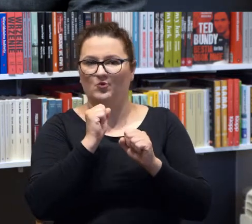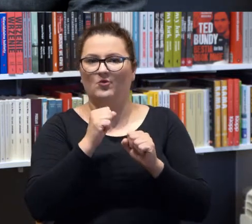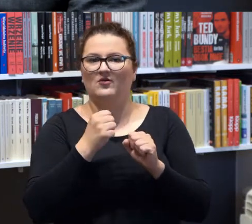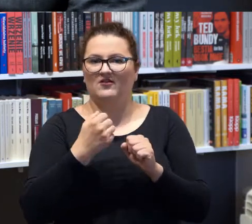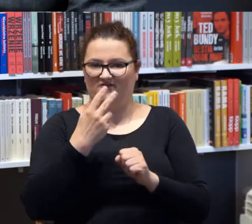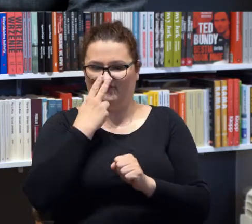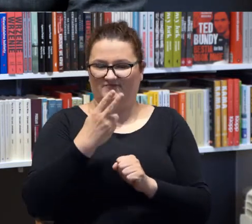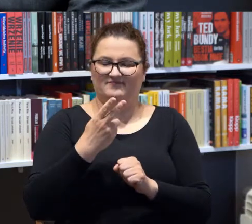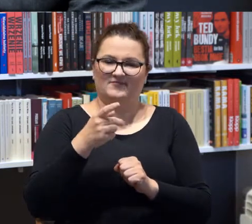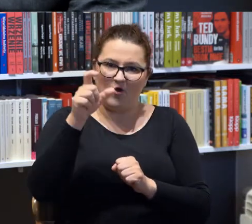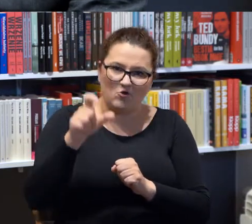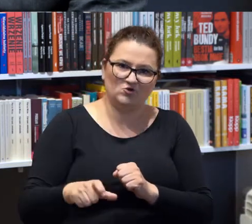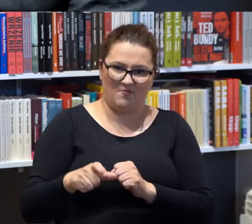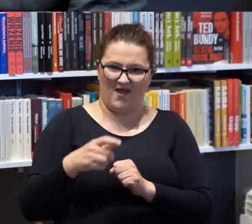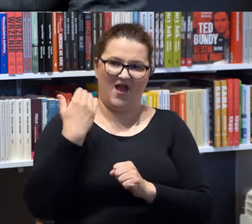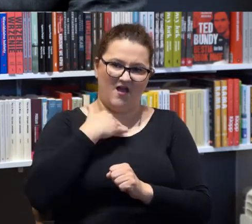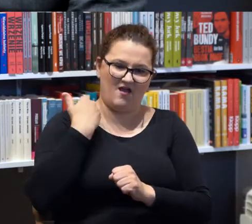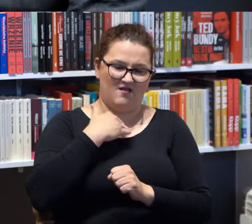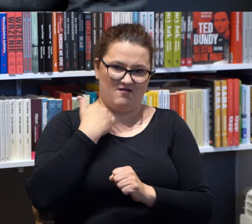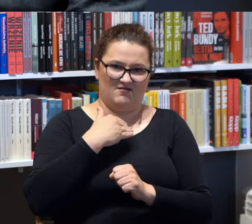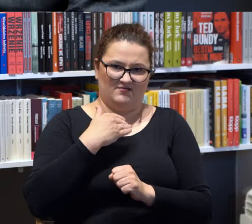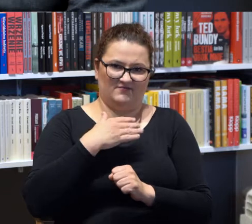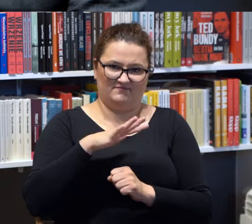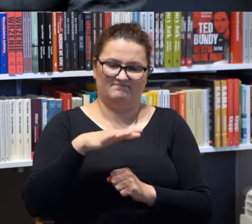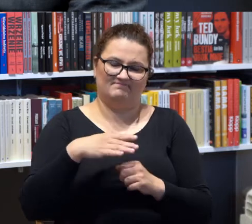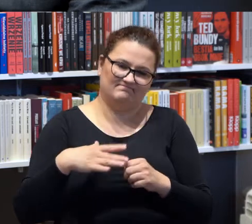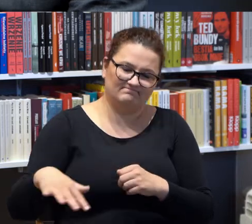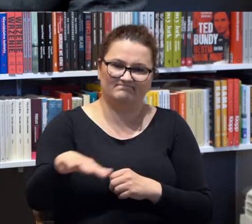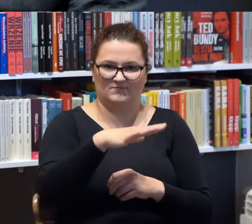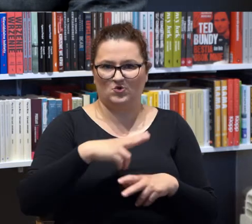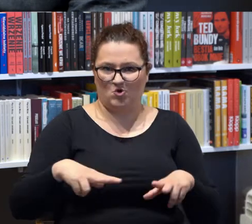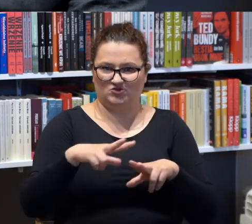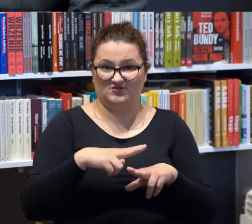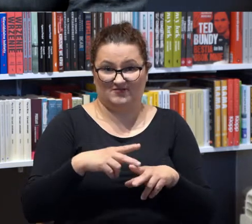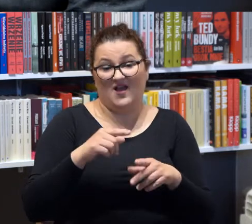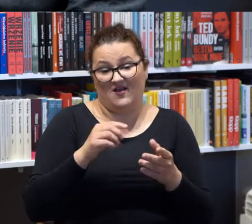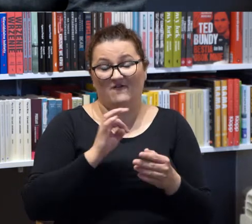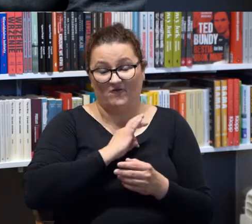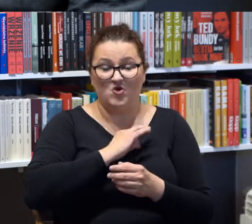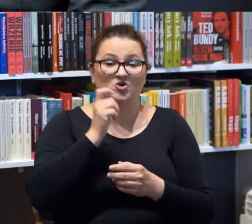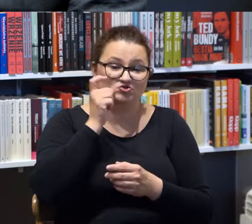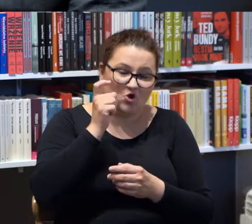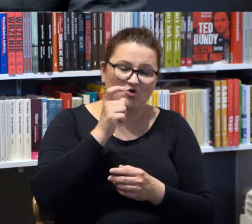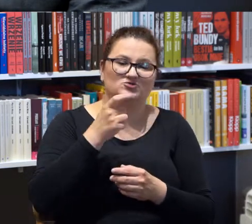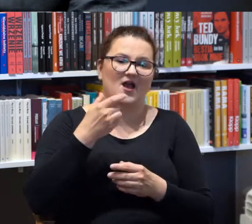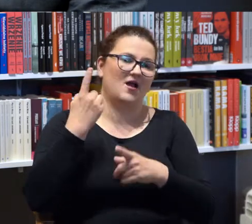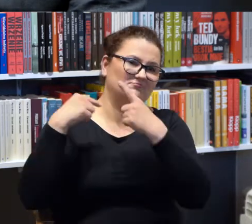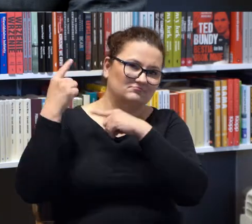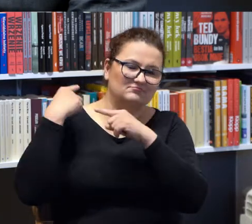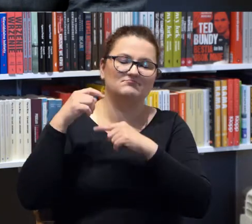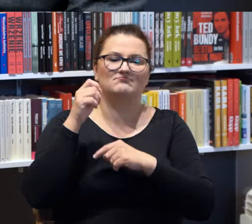otoczeniu versus ludzie na przykład, i to robiły moje praciotki, moje babki też w jakimś